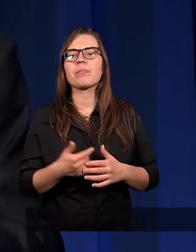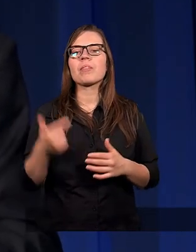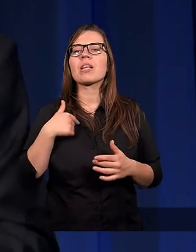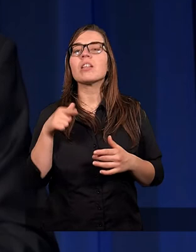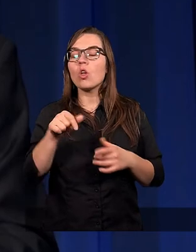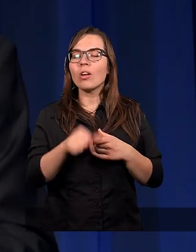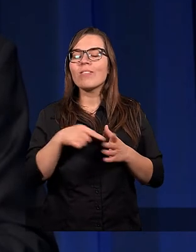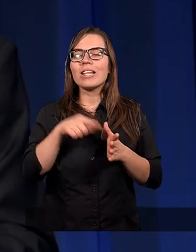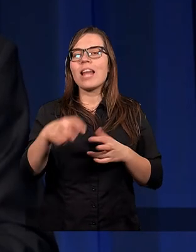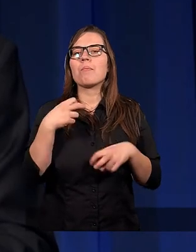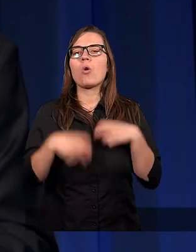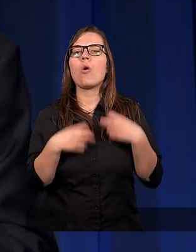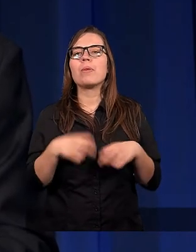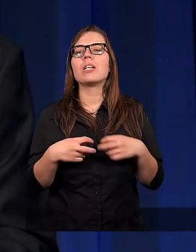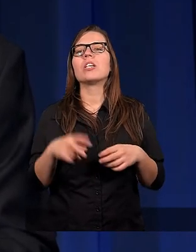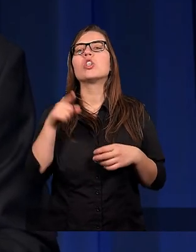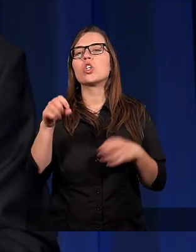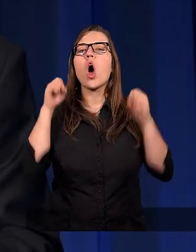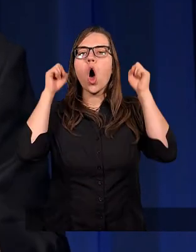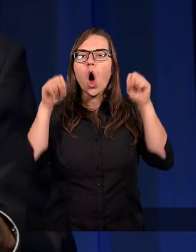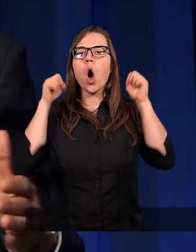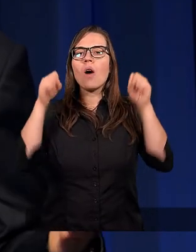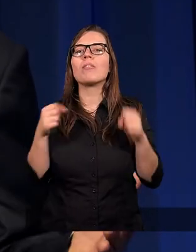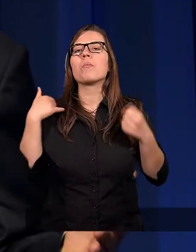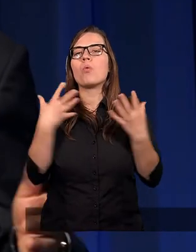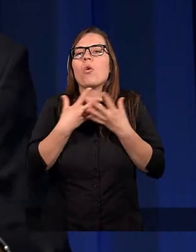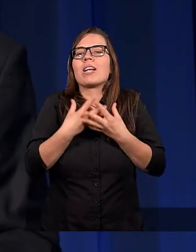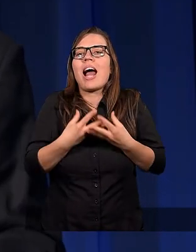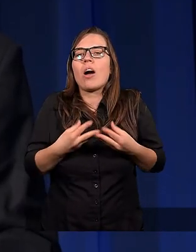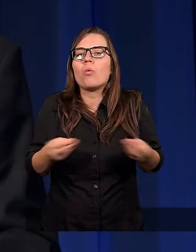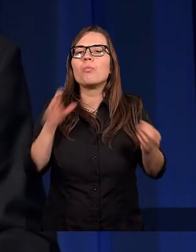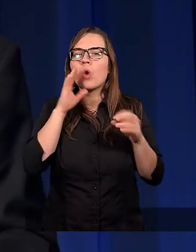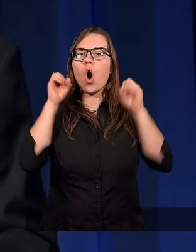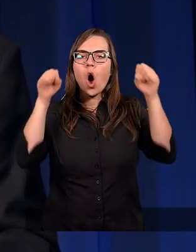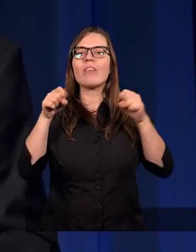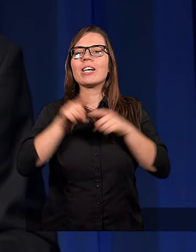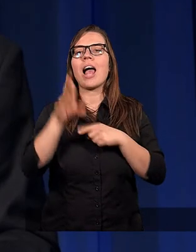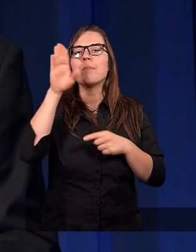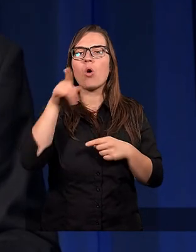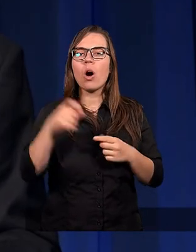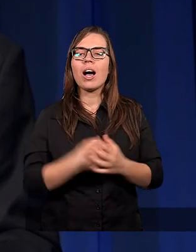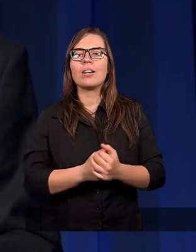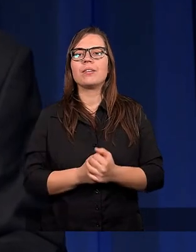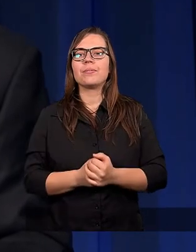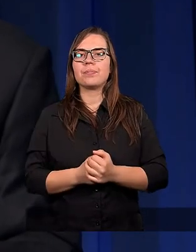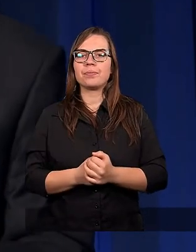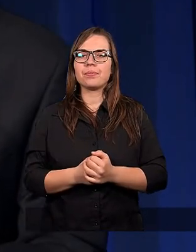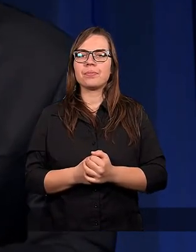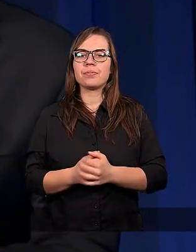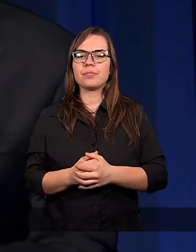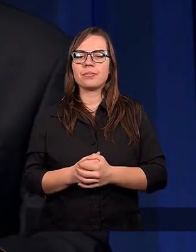z tym problem. To były owce, ale pogubione owce Pana Boga.